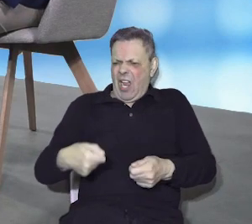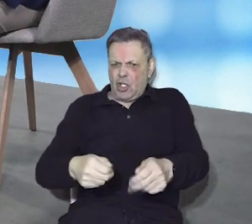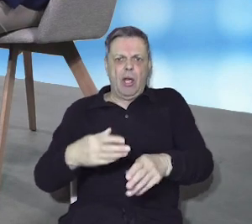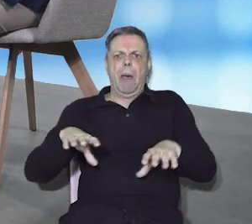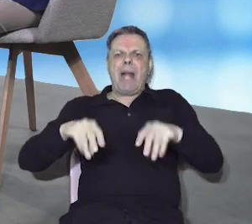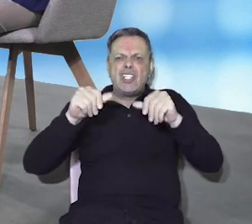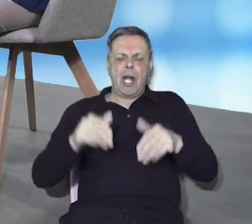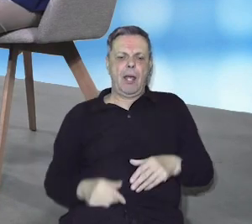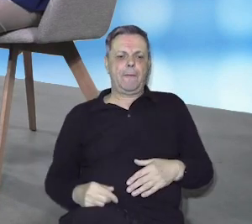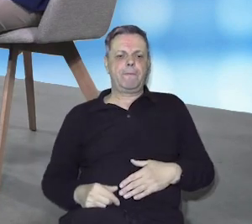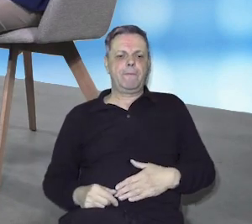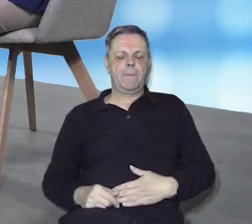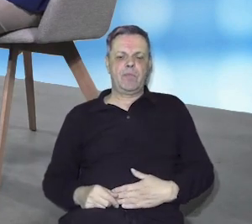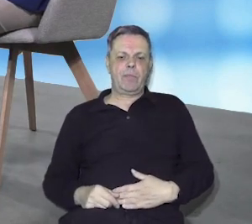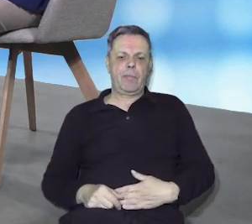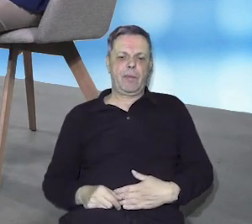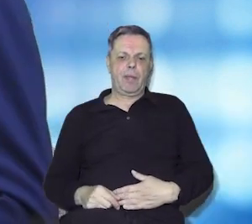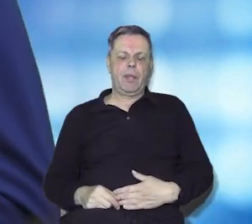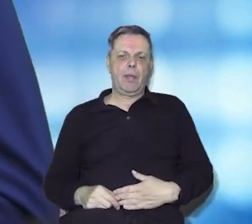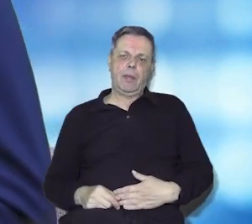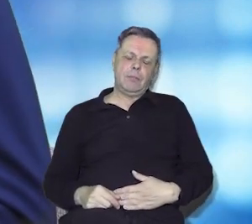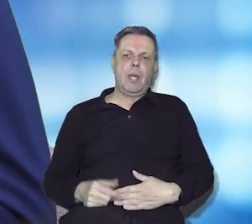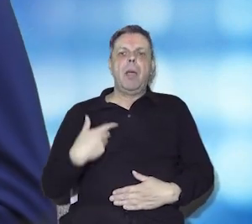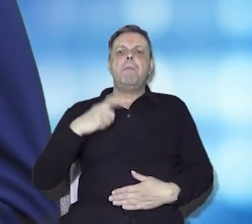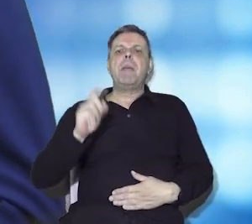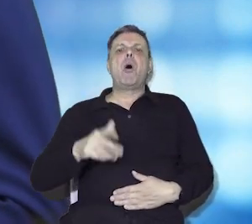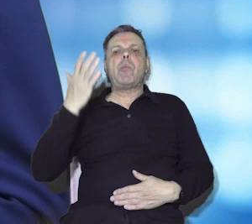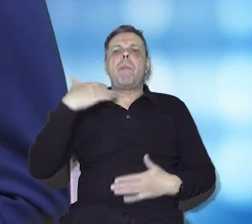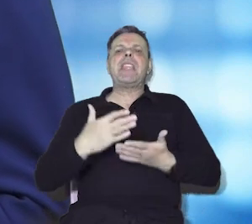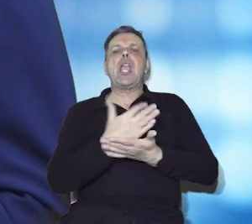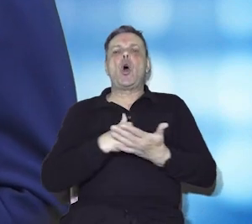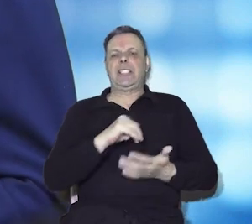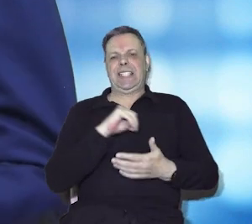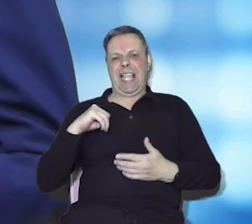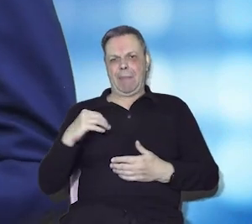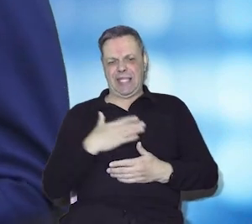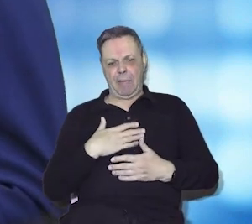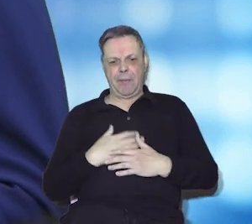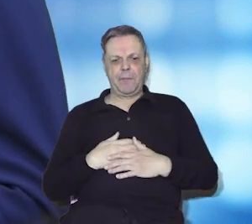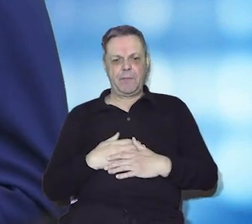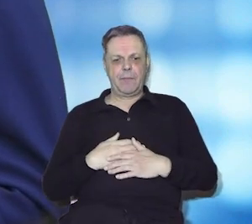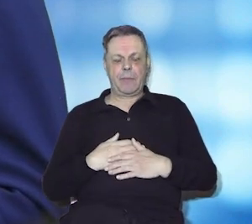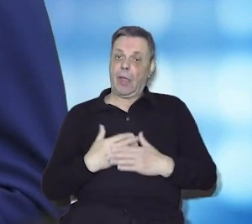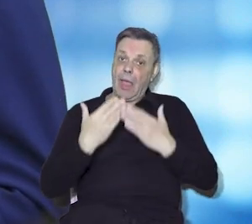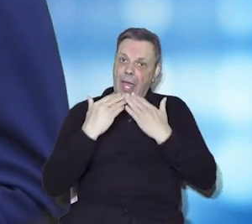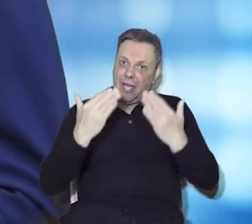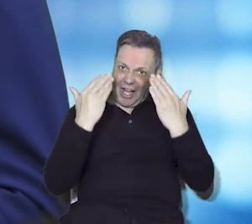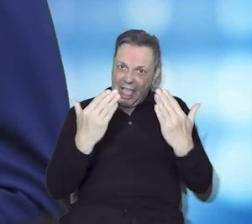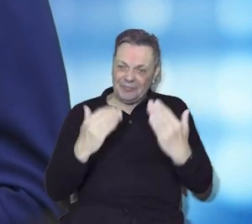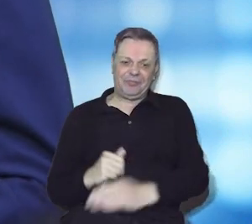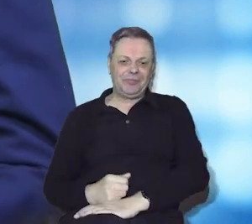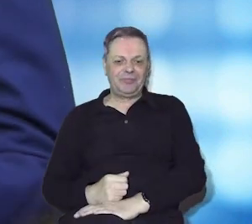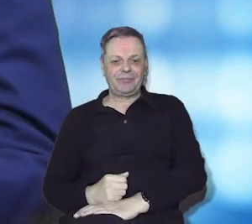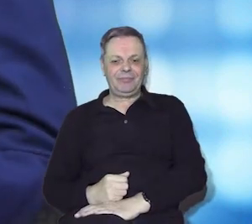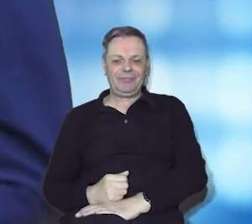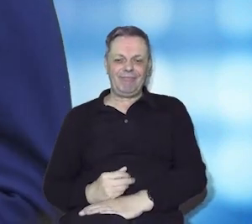nisi trebamo, učio, nisi u učio. Slučaju, u svakom slučaju, i moramo biti i korisni sami sebi. Da. Čuj, hvala ti lijepa. Zašto